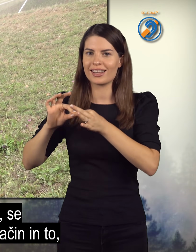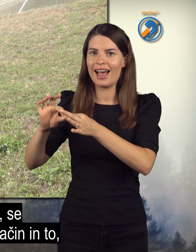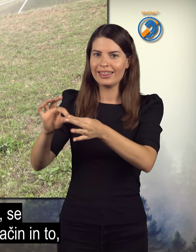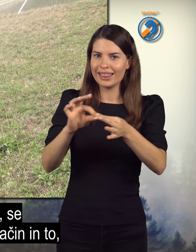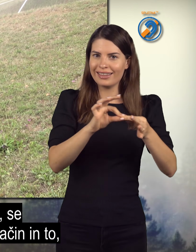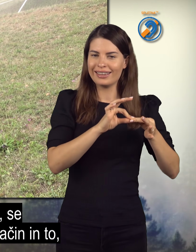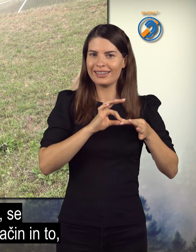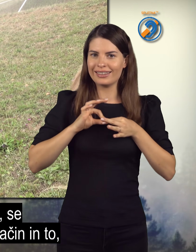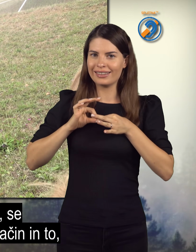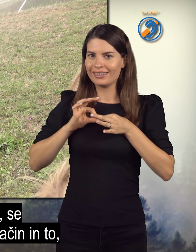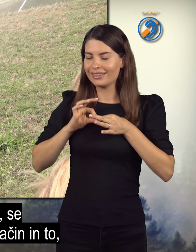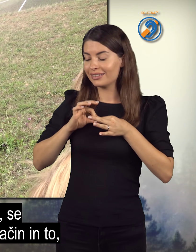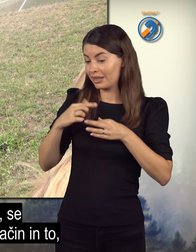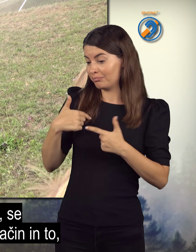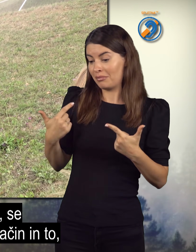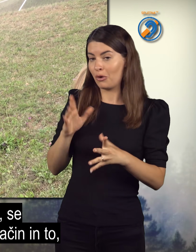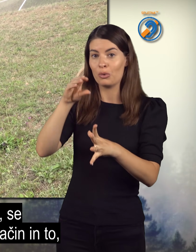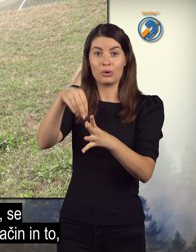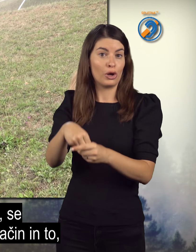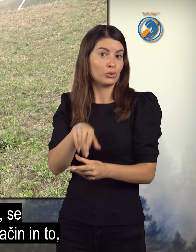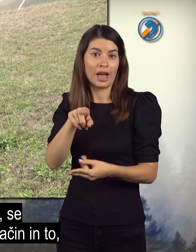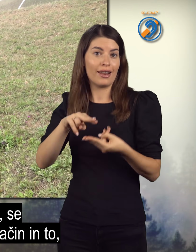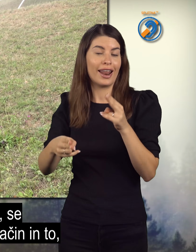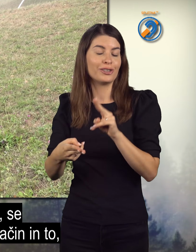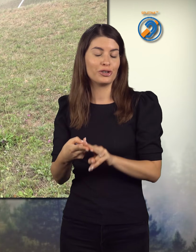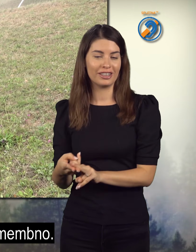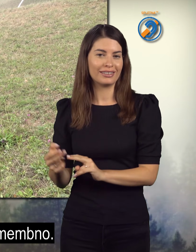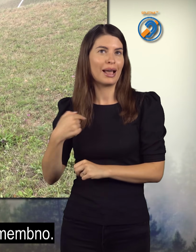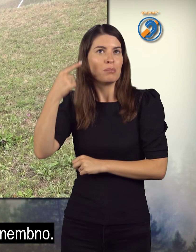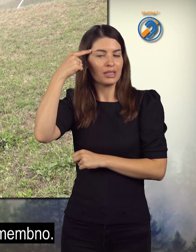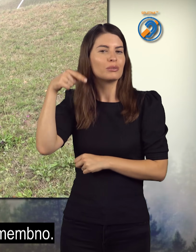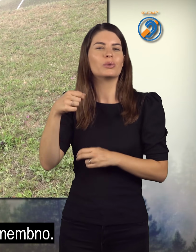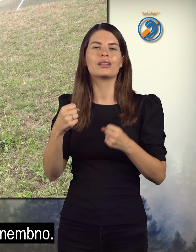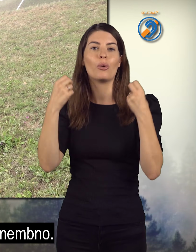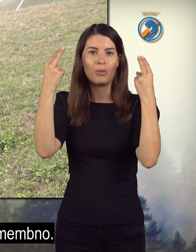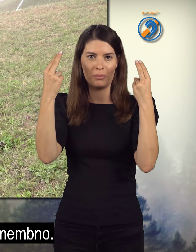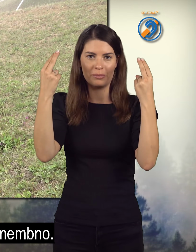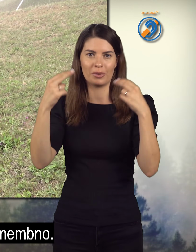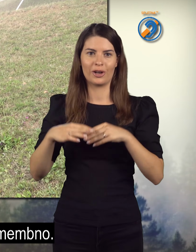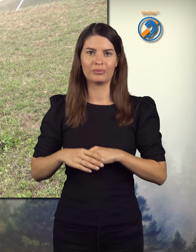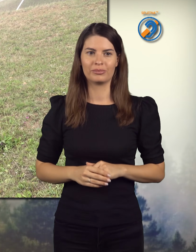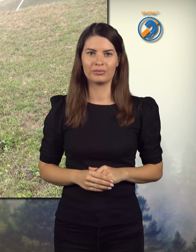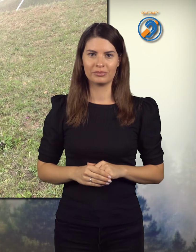povezan, se vključuješ pač na ta način in to mislim, da je pomembno.